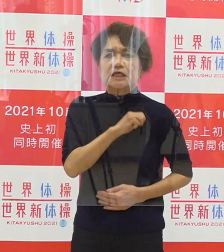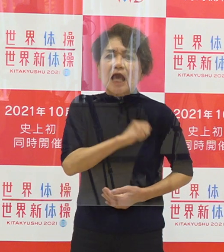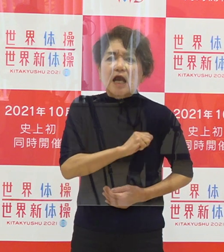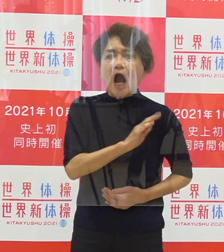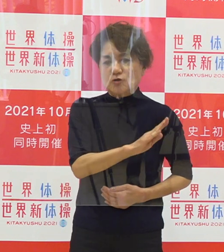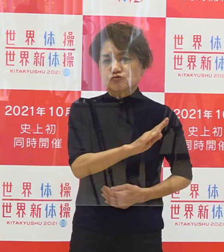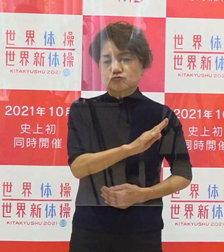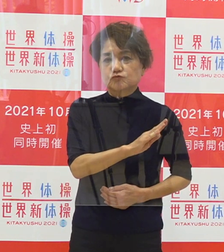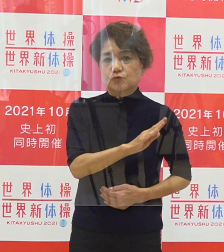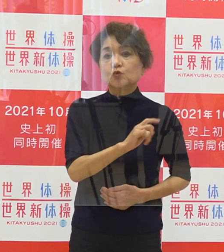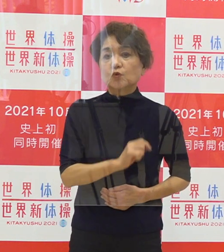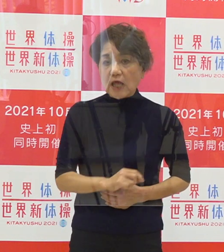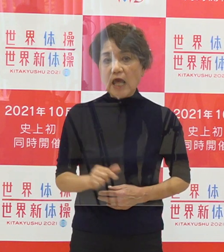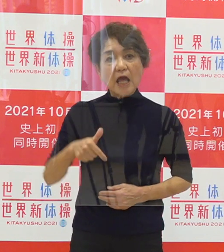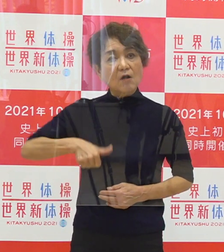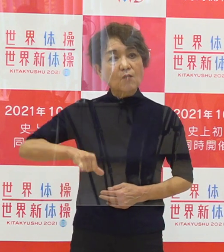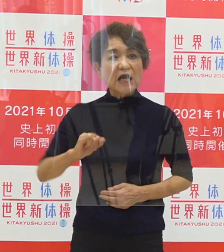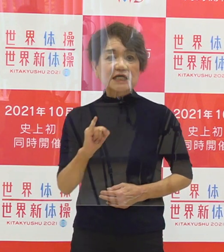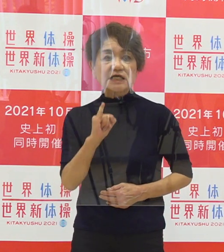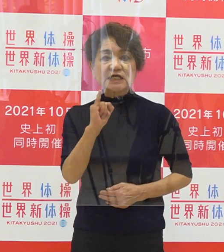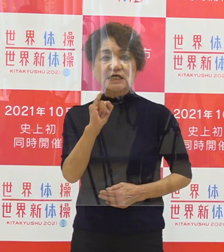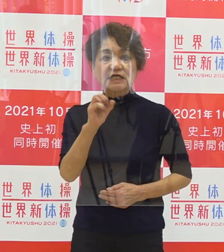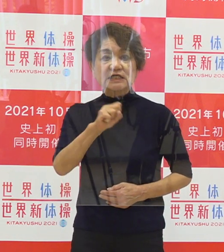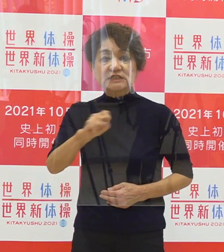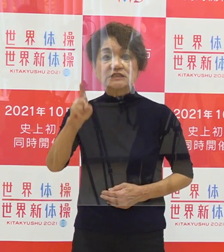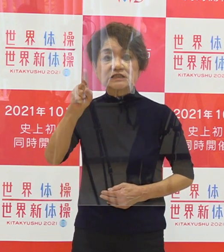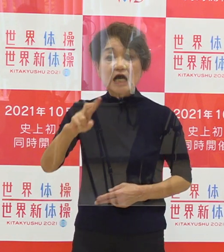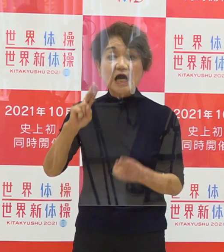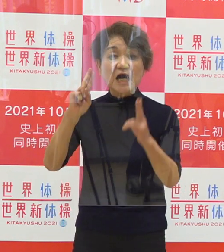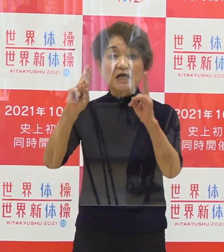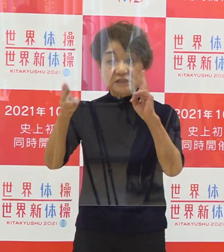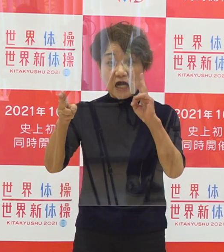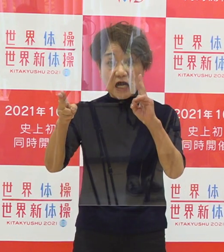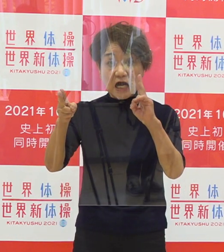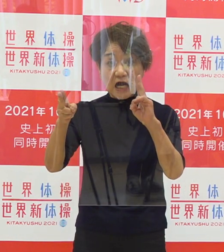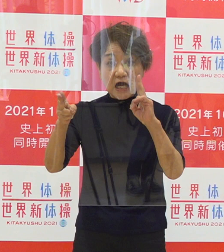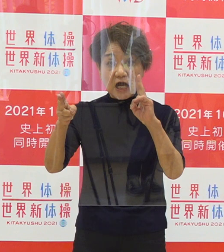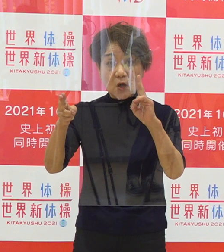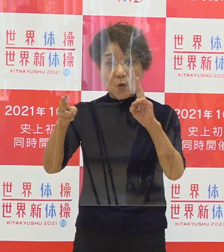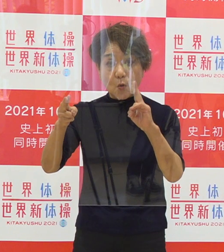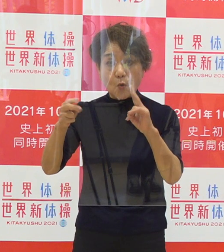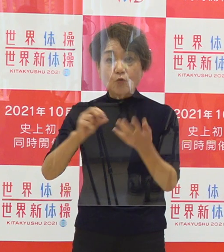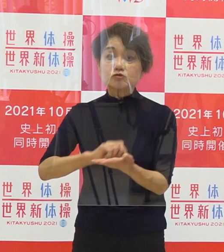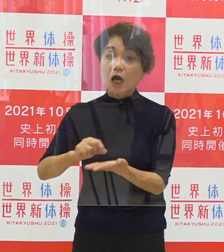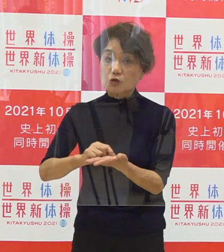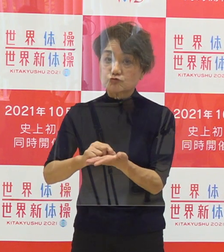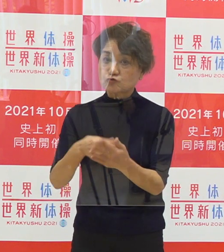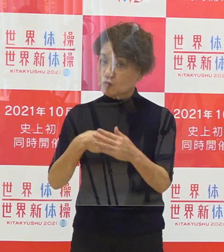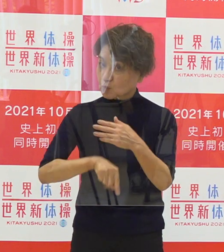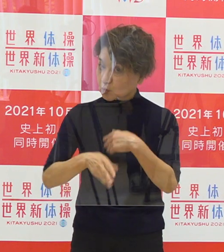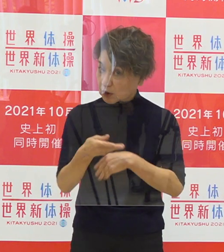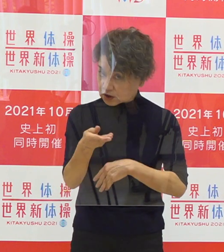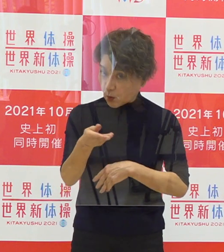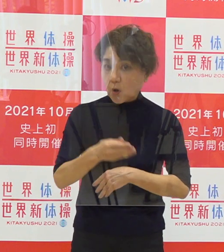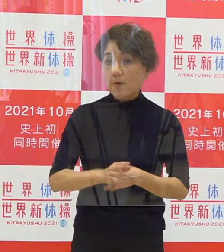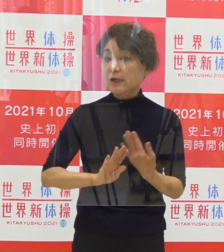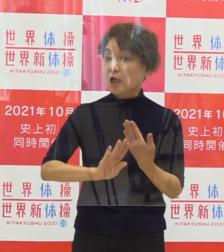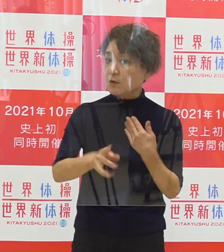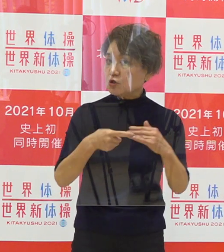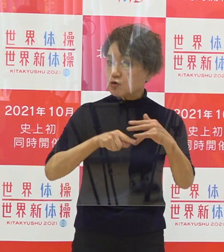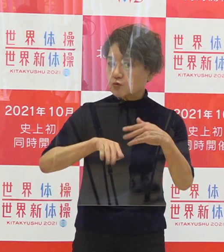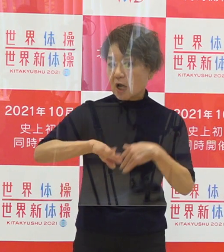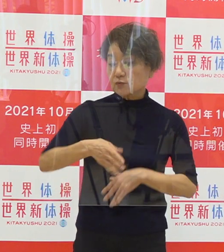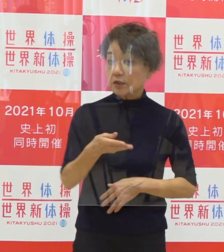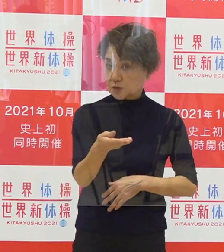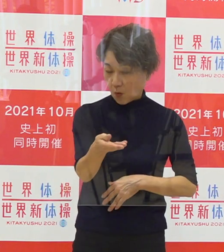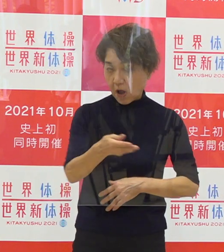で、ファイザー社製をさらに国が供給したと、そういう理解でいいんでしょうか、それとも全く別のことで供